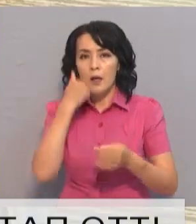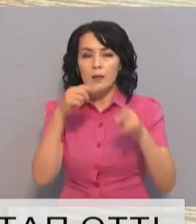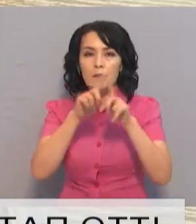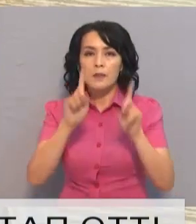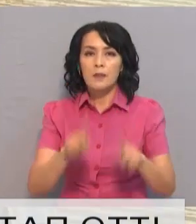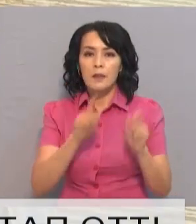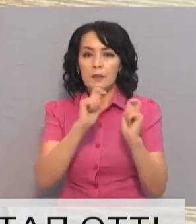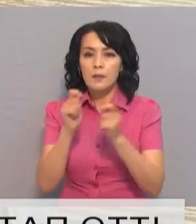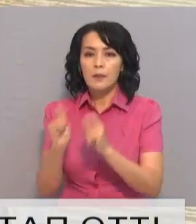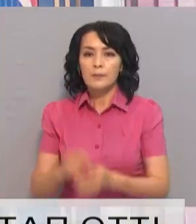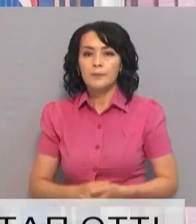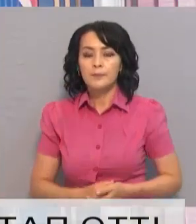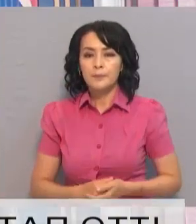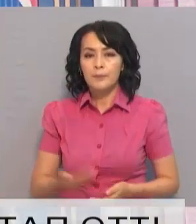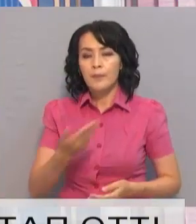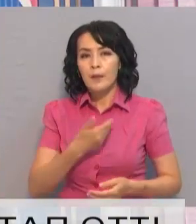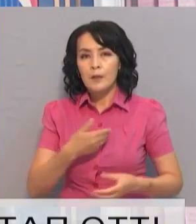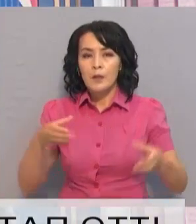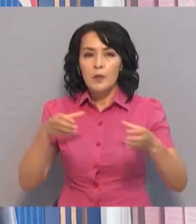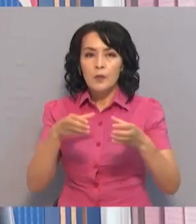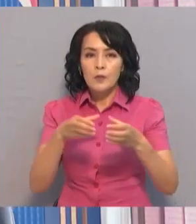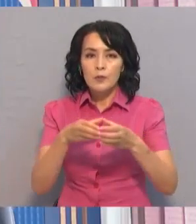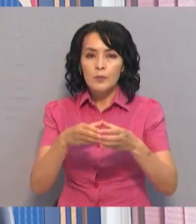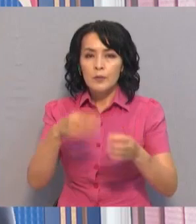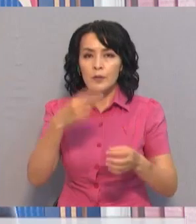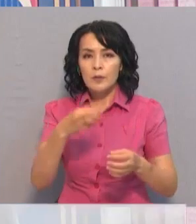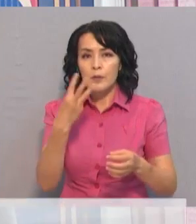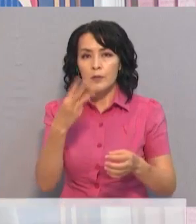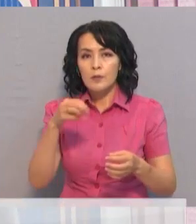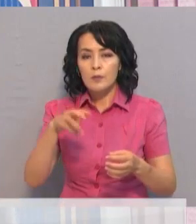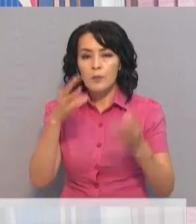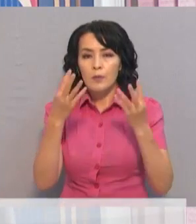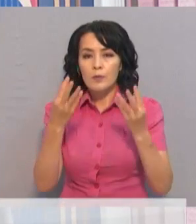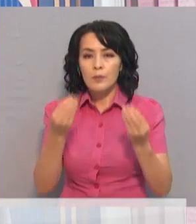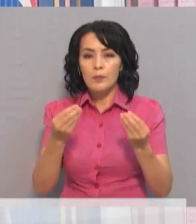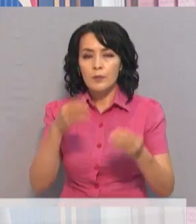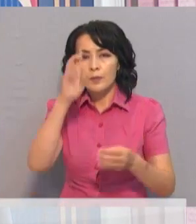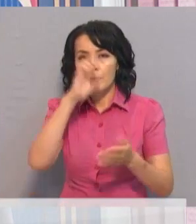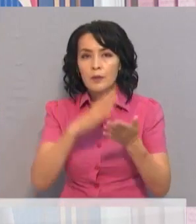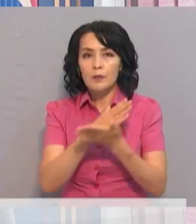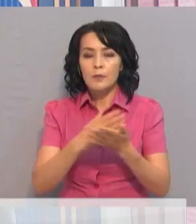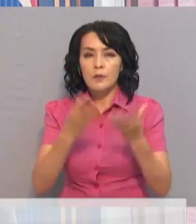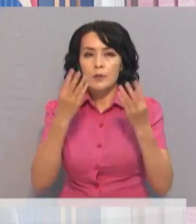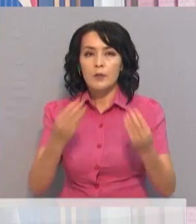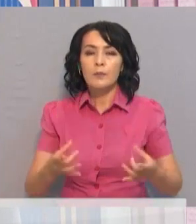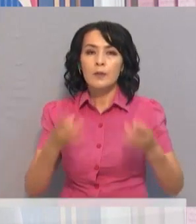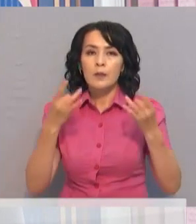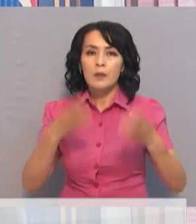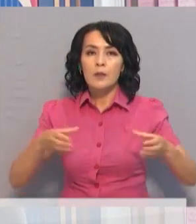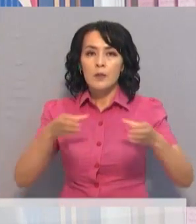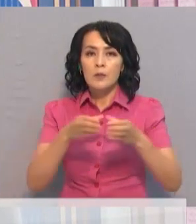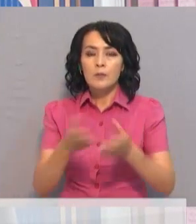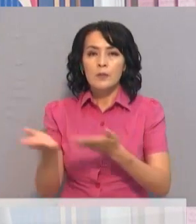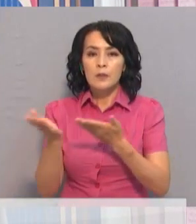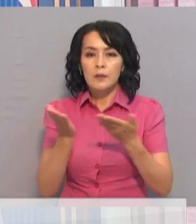табыстады. Біздің ұжымымыздың арасында 23 маусым мемлекеттік қызметшілер күніне орай ұжымымызды